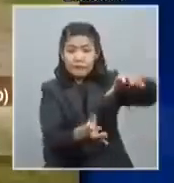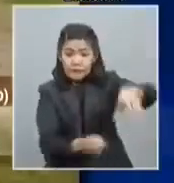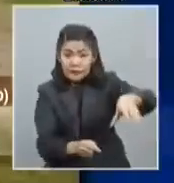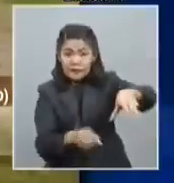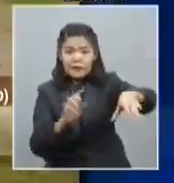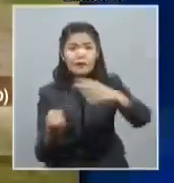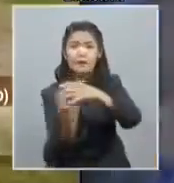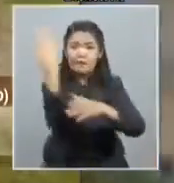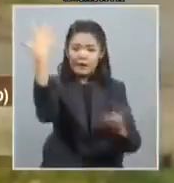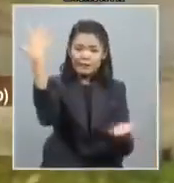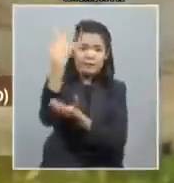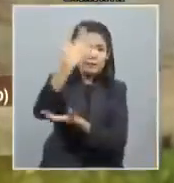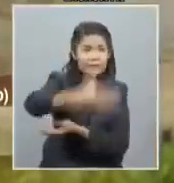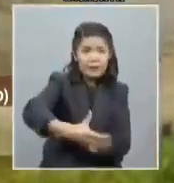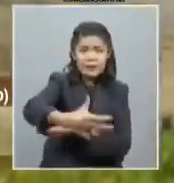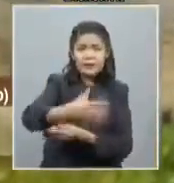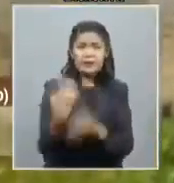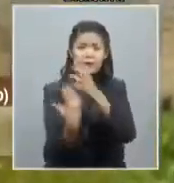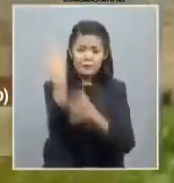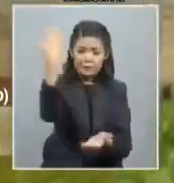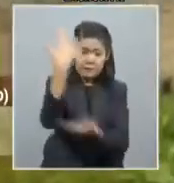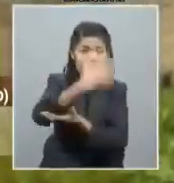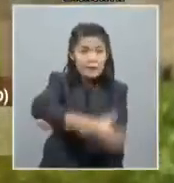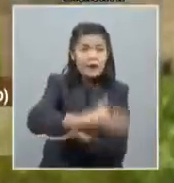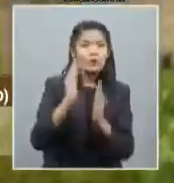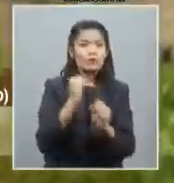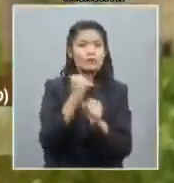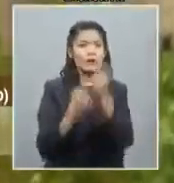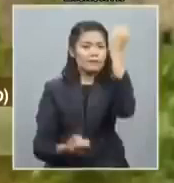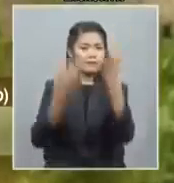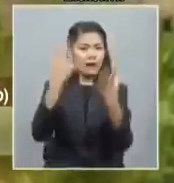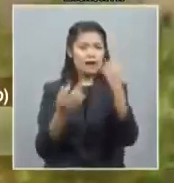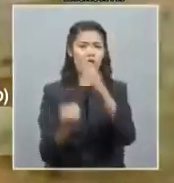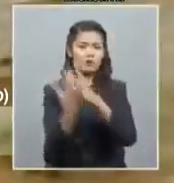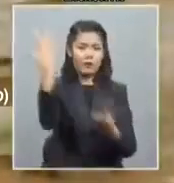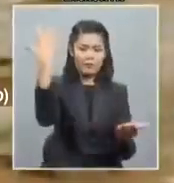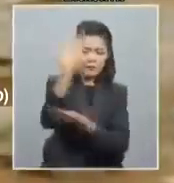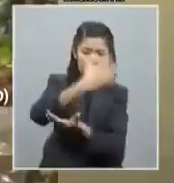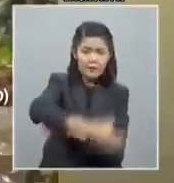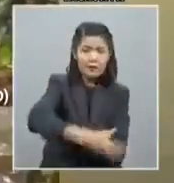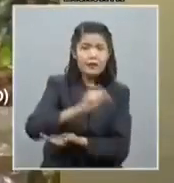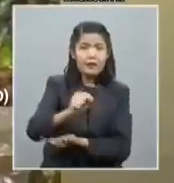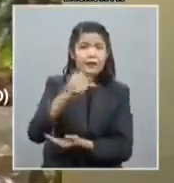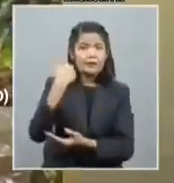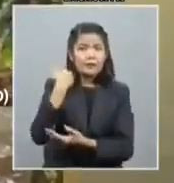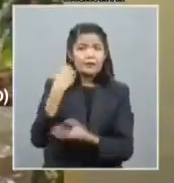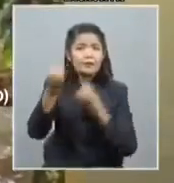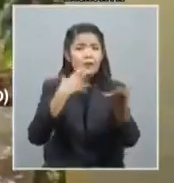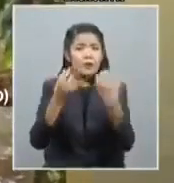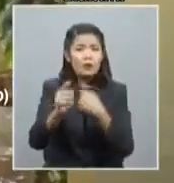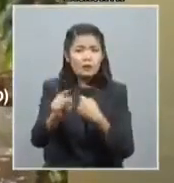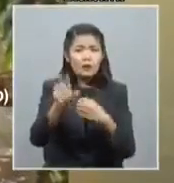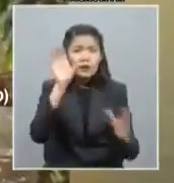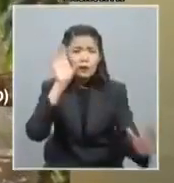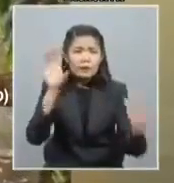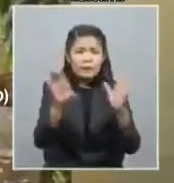ตัดไม้ซึ่งภาพตัดไม้เนี่ยเป็นเจ้าหน้าที่ของป่าไม้กำลังตัดอยู่นะฮะตัดไม้อยู่แล้วถูกระบุกันว่าภา